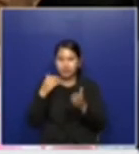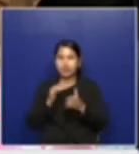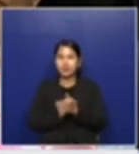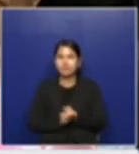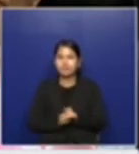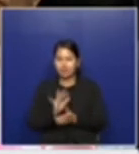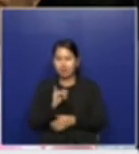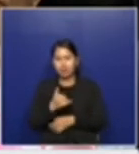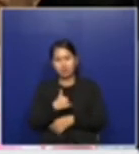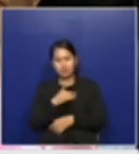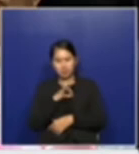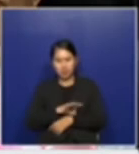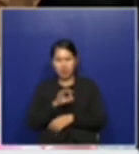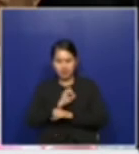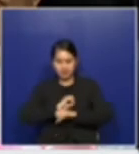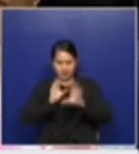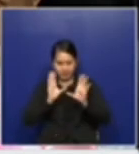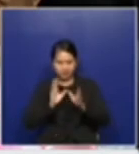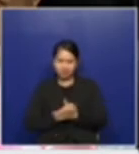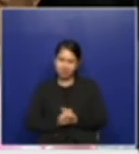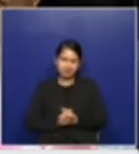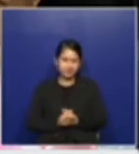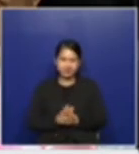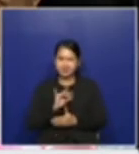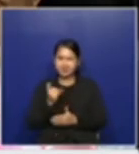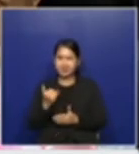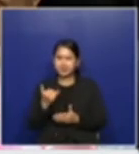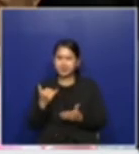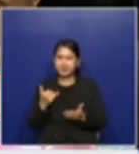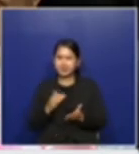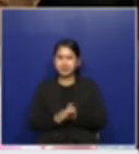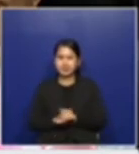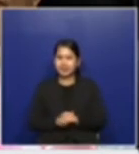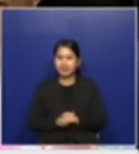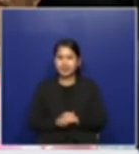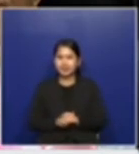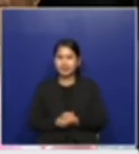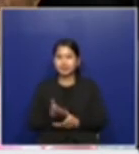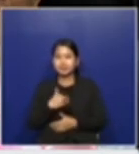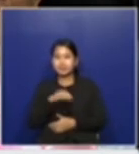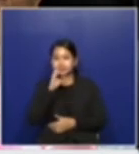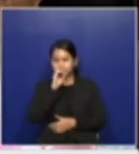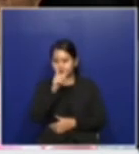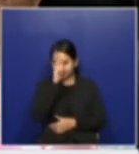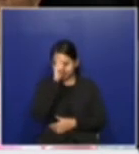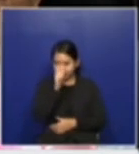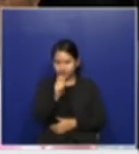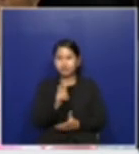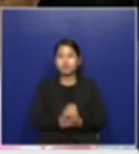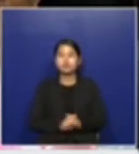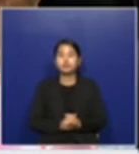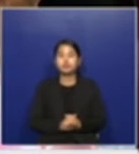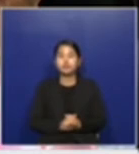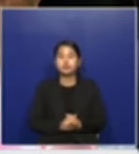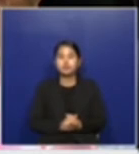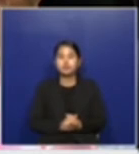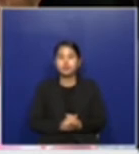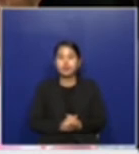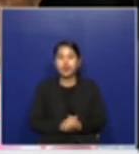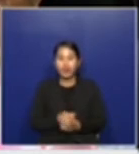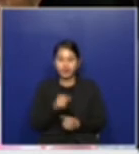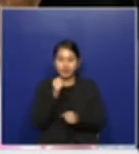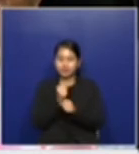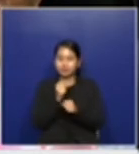ยดูเหมือนชัดบางเรื่องเนี่ยไปไม่ได้เลยเพราะฉะนั้นเนี่ยผมนำเรียนท่านประธานด้วยความเคารพครับว่าสิ่งที่ท่านทำมาเนี่ย